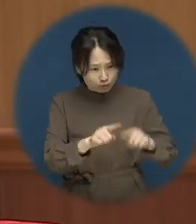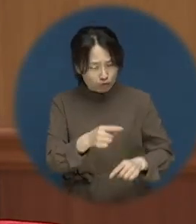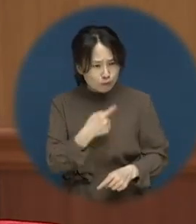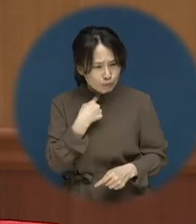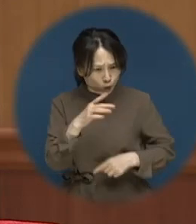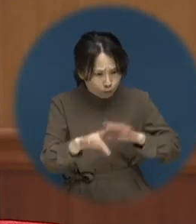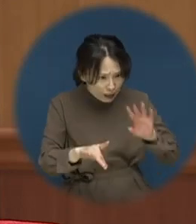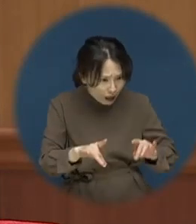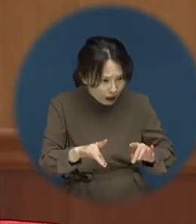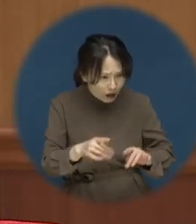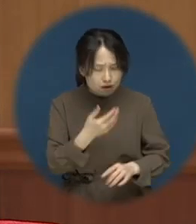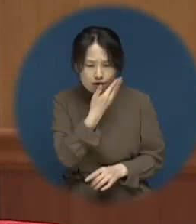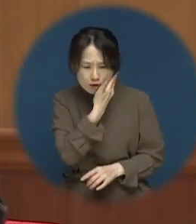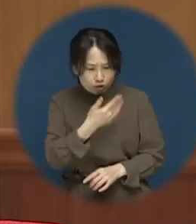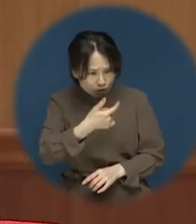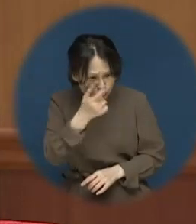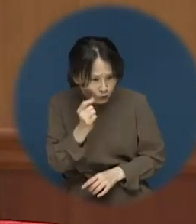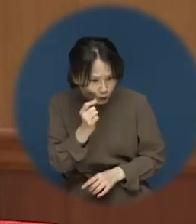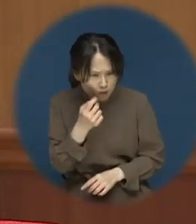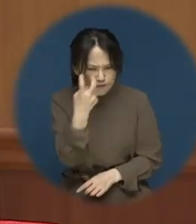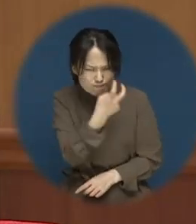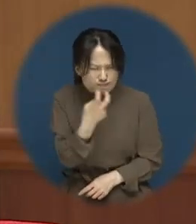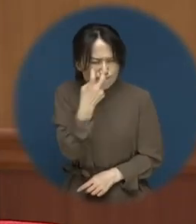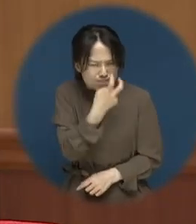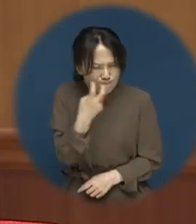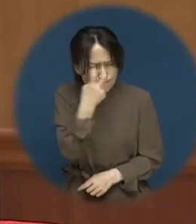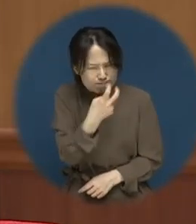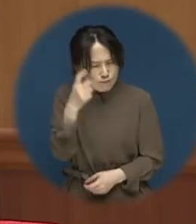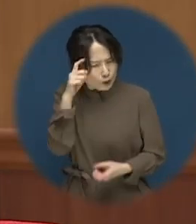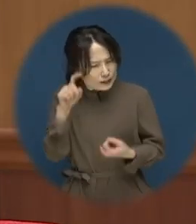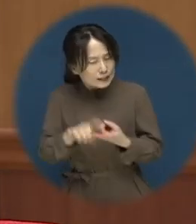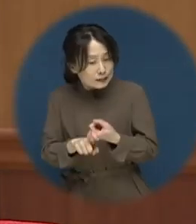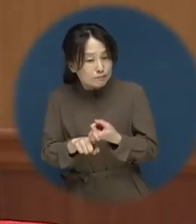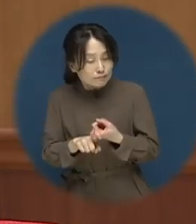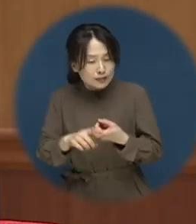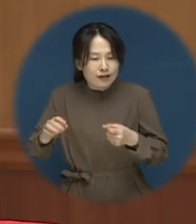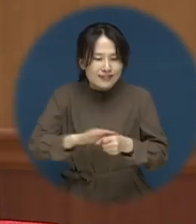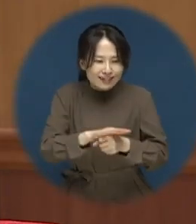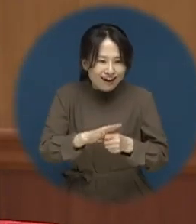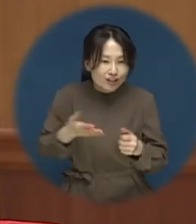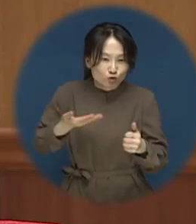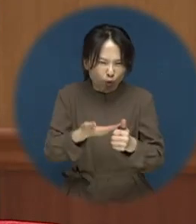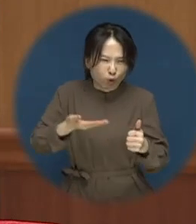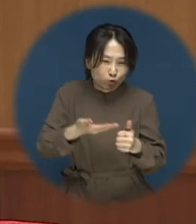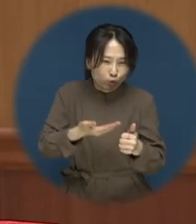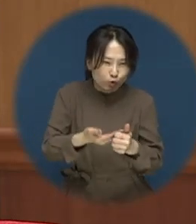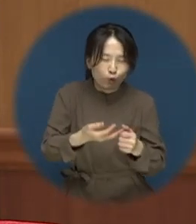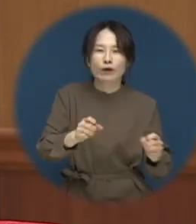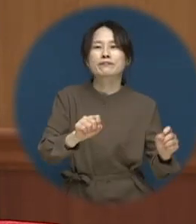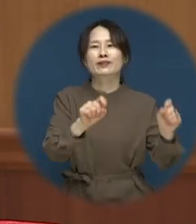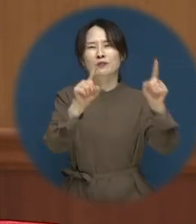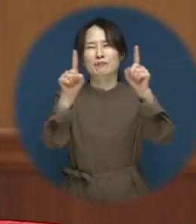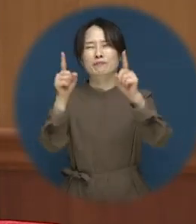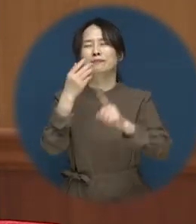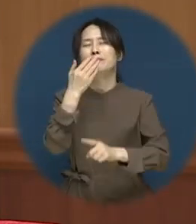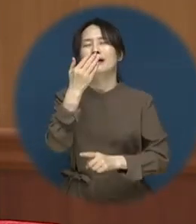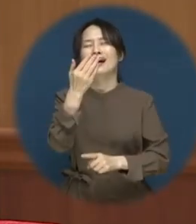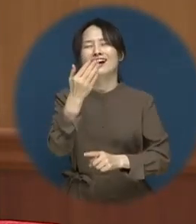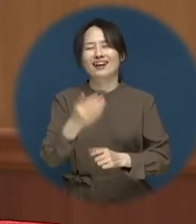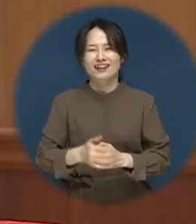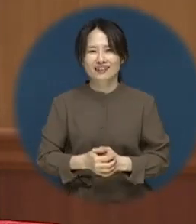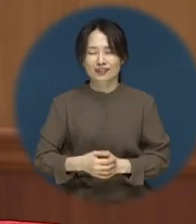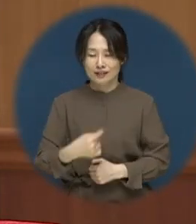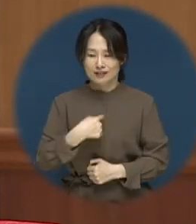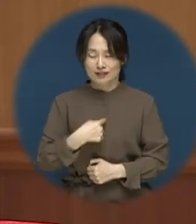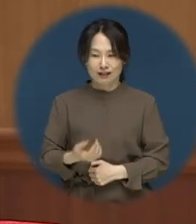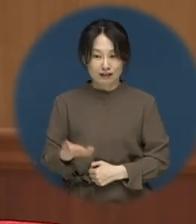비료가 부족하구나. 뭐가 부족한지를 알고 그거를 해주면 되는 거거든요. 근데 제가 그 처음에 그 도제